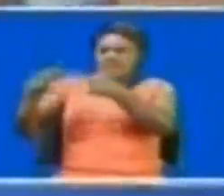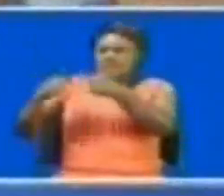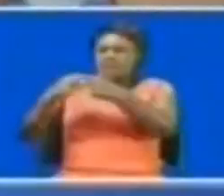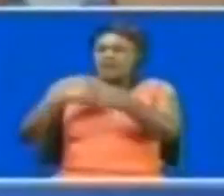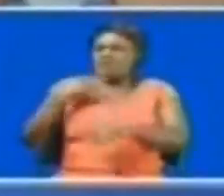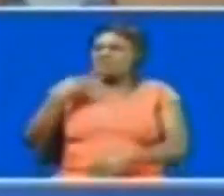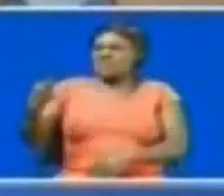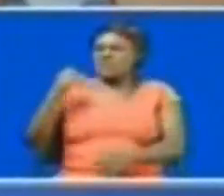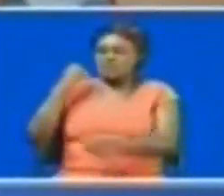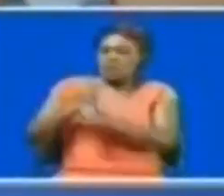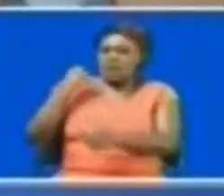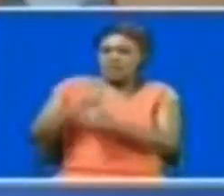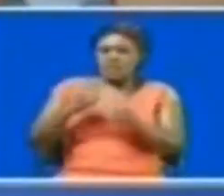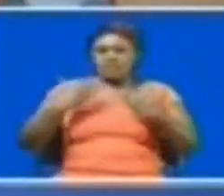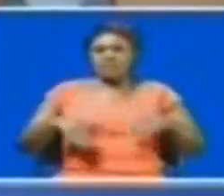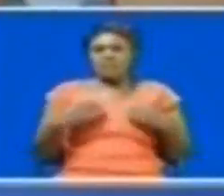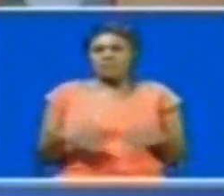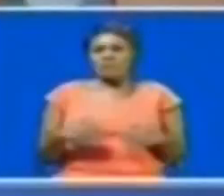have 300 staff.